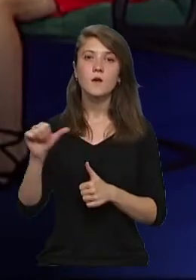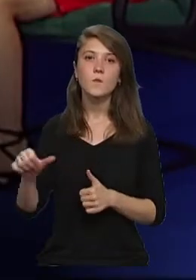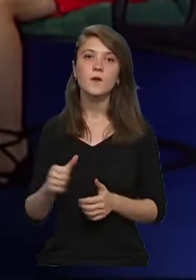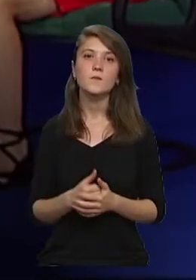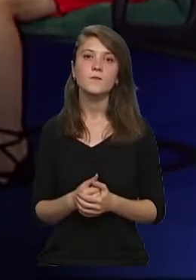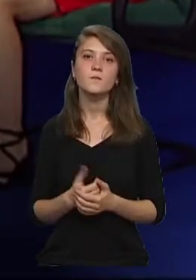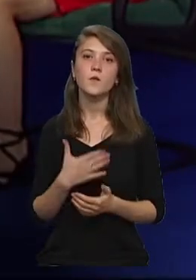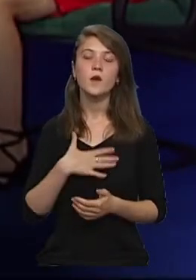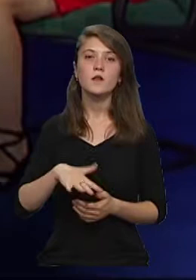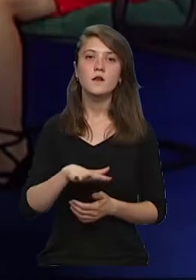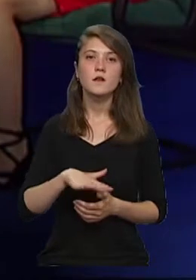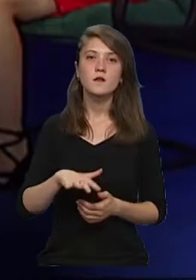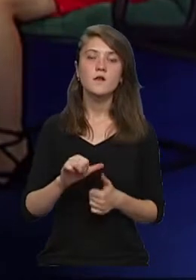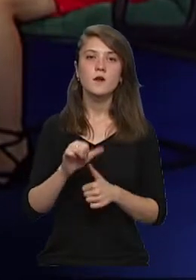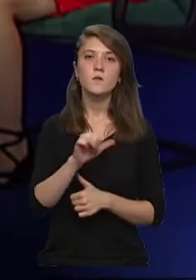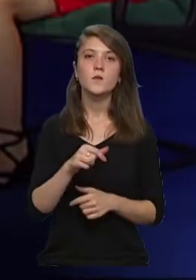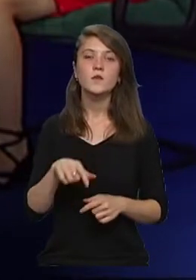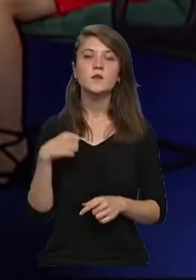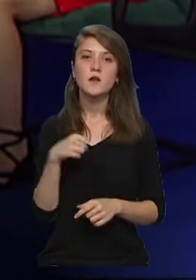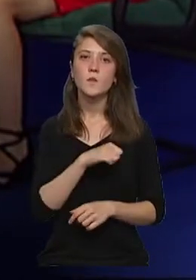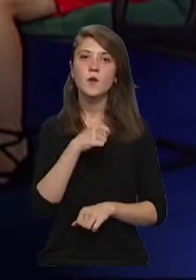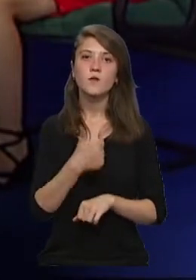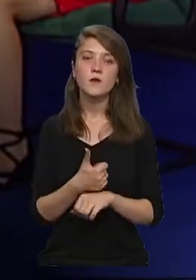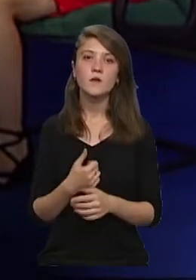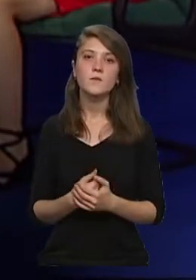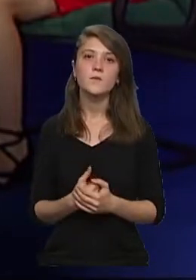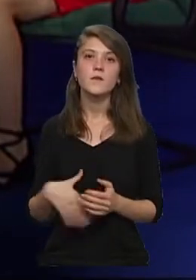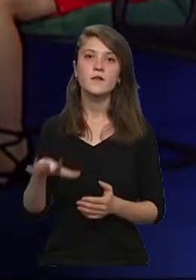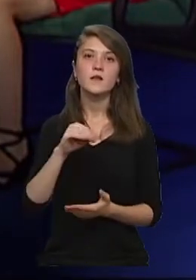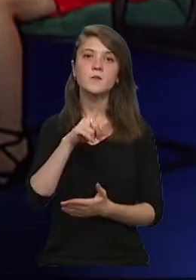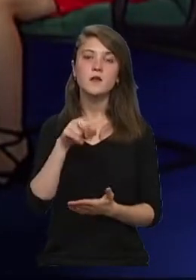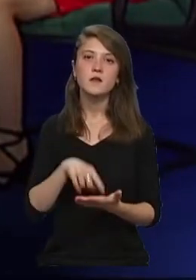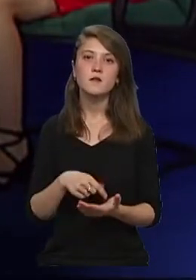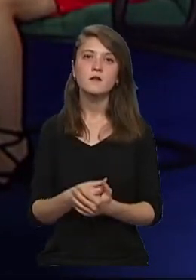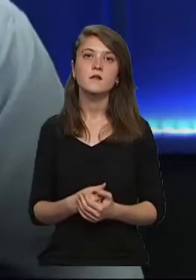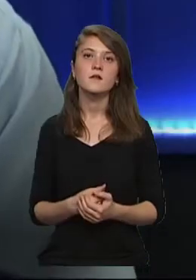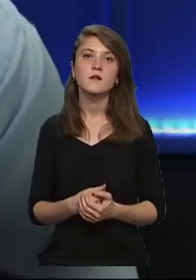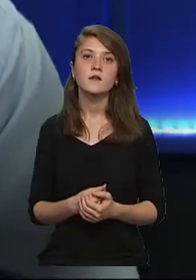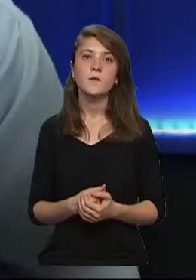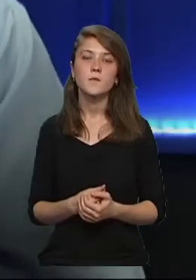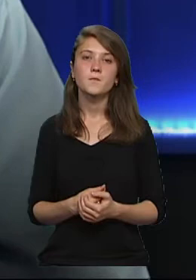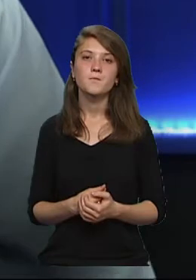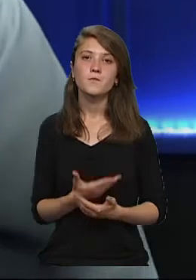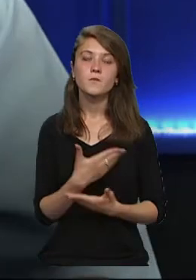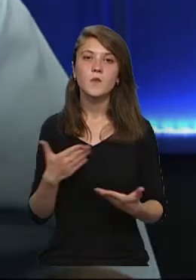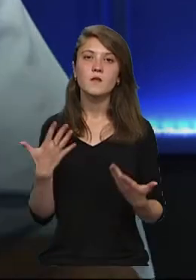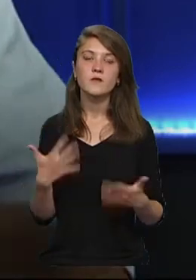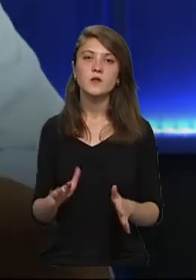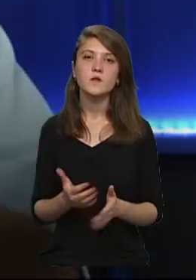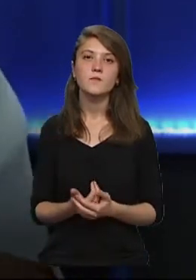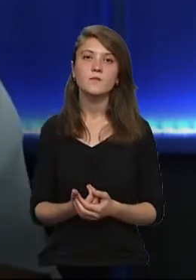ми як територіальна громада окремо. Отут саме головне, всі питання, щоб ми вже плануємо